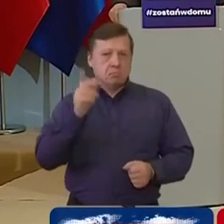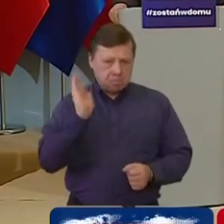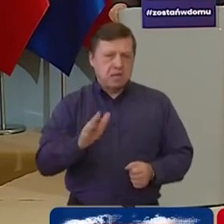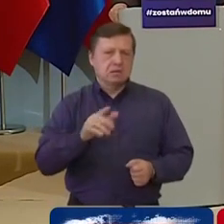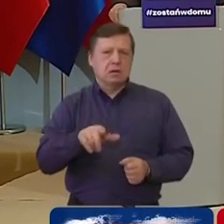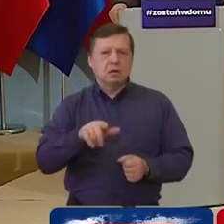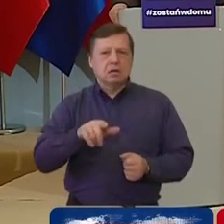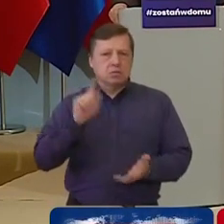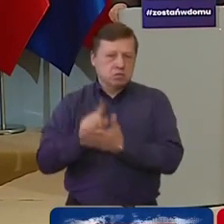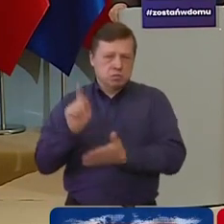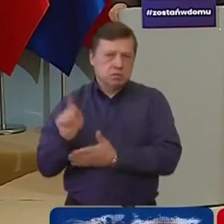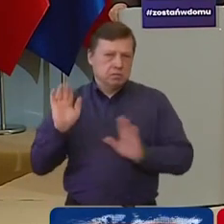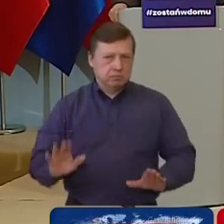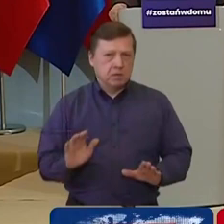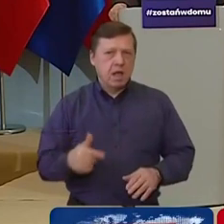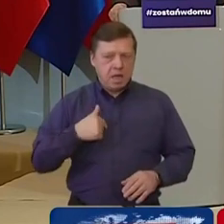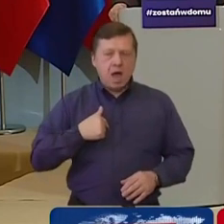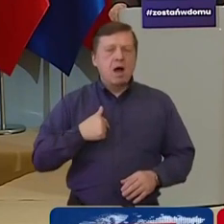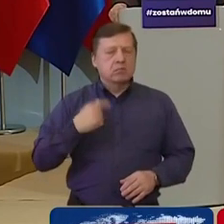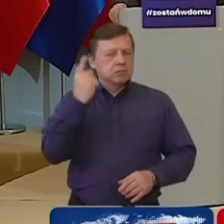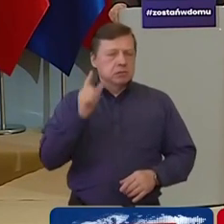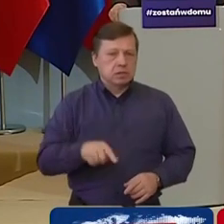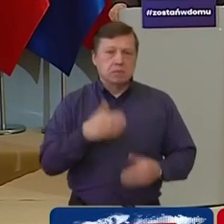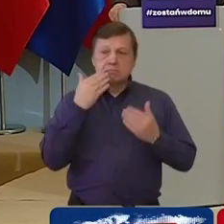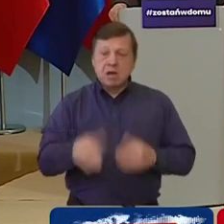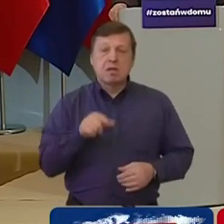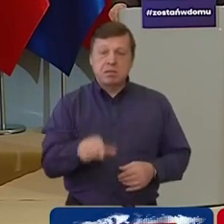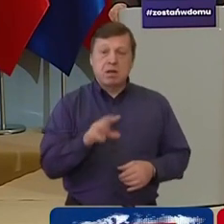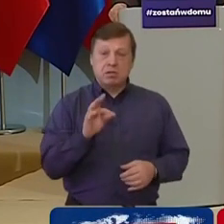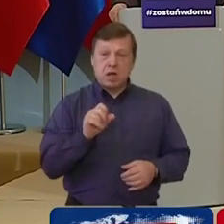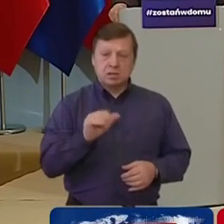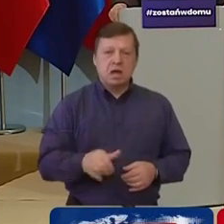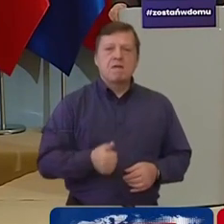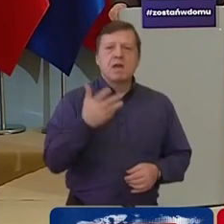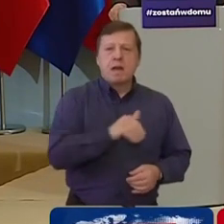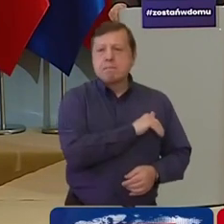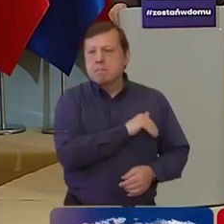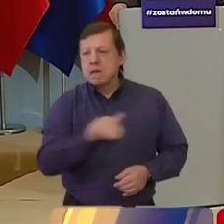tarczy finansowej. Ja jestem przekonany, że dzięki tej tarczy uratujemy miliony miejsc pracy. Dziękuję.